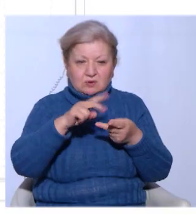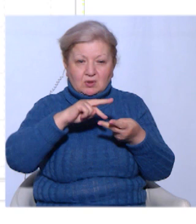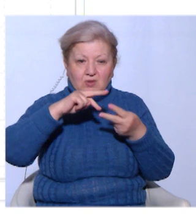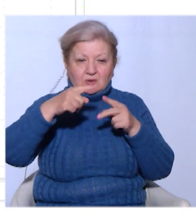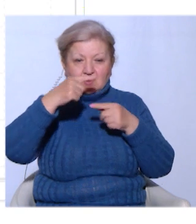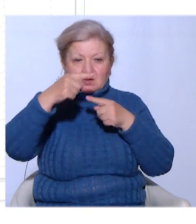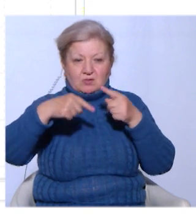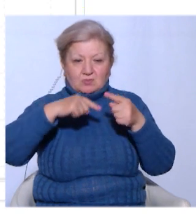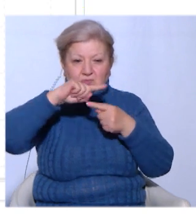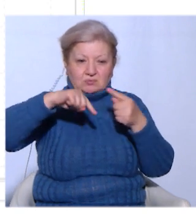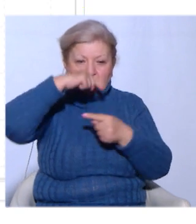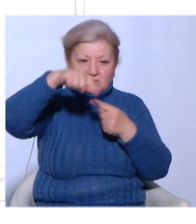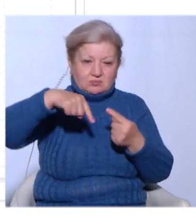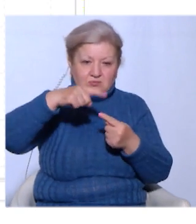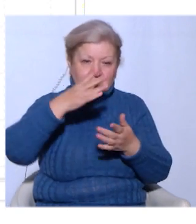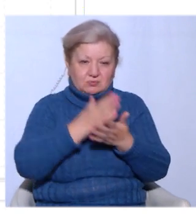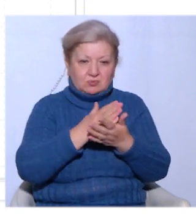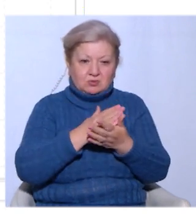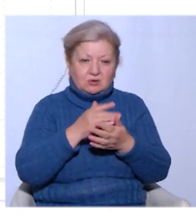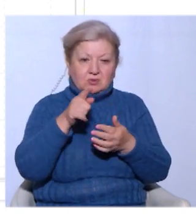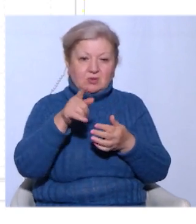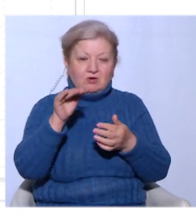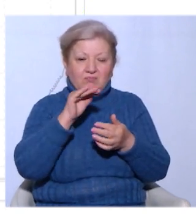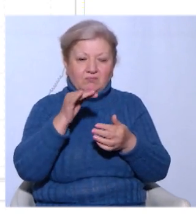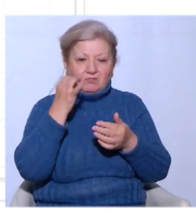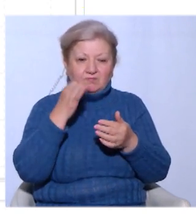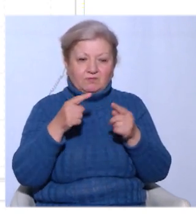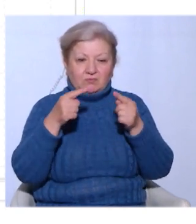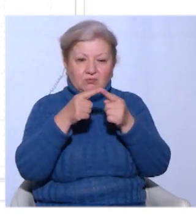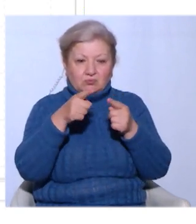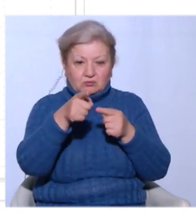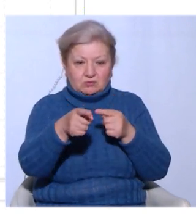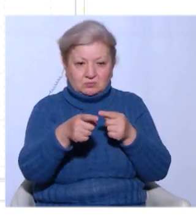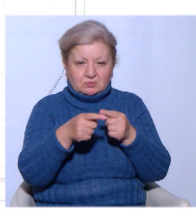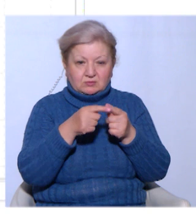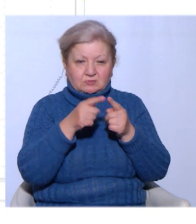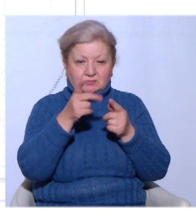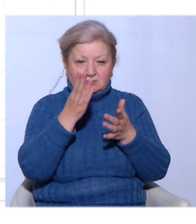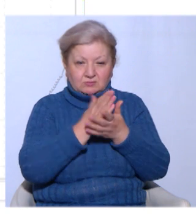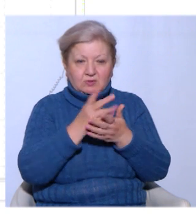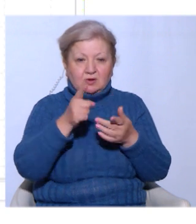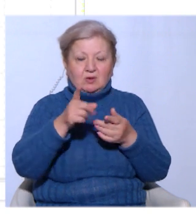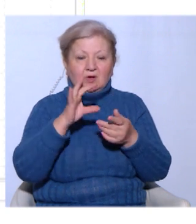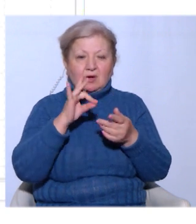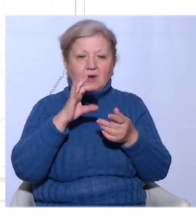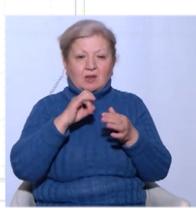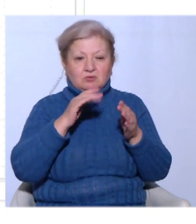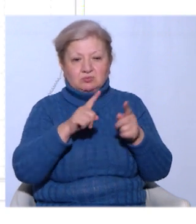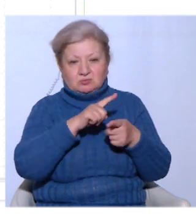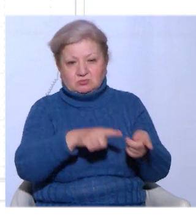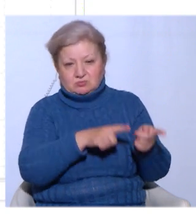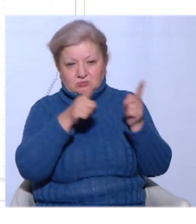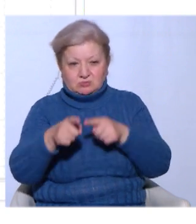შემობრუნდა გარკვეული კუთხით, აი ეს არის ფი კუთხე. ხო, წერტილის გადაადგილებასთან ერთად რადიუსიც გადავაადგილოთ, დავინახავთ